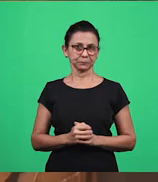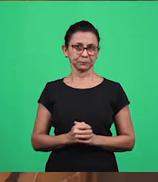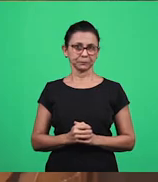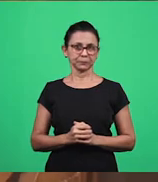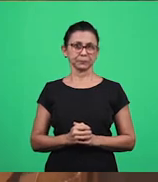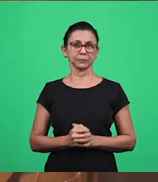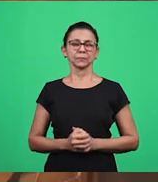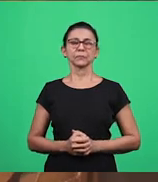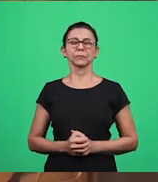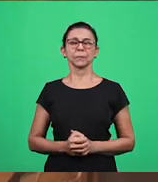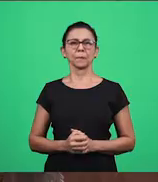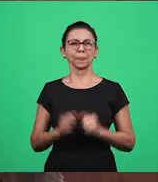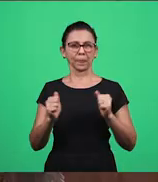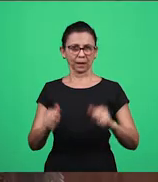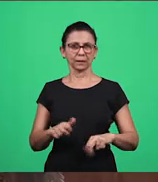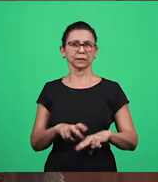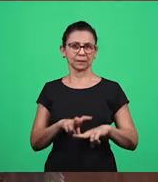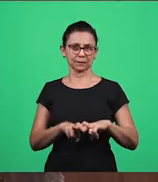Иисуса. Аминь.